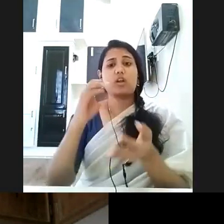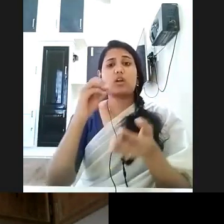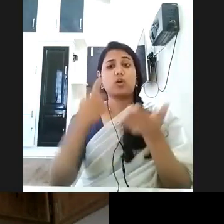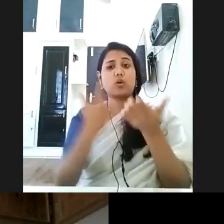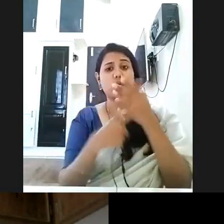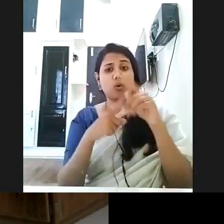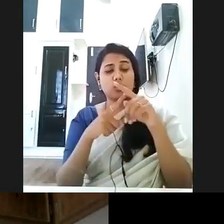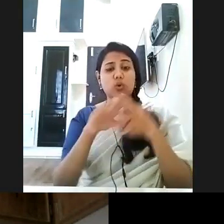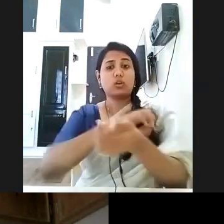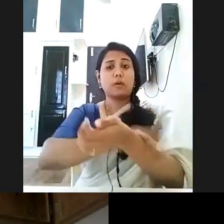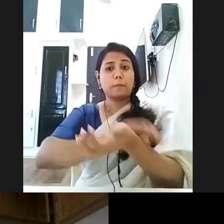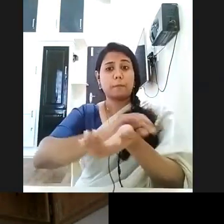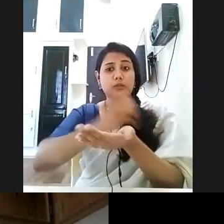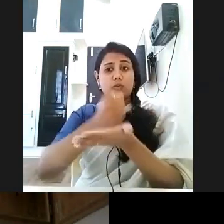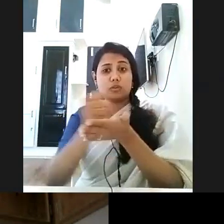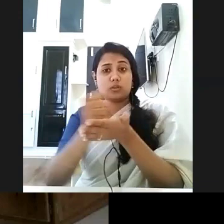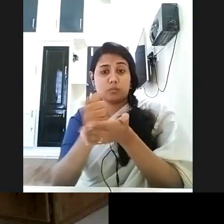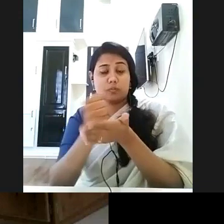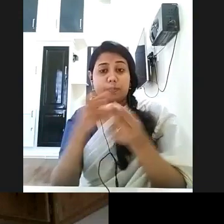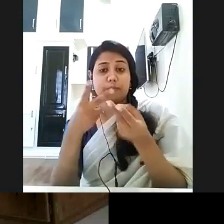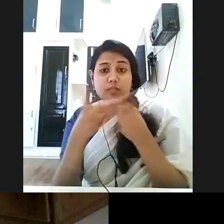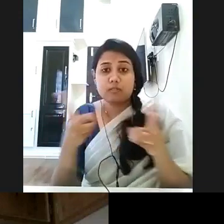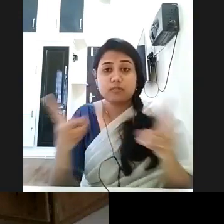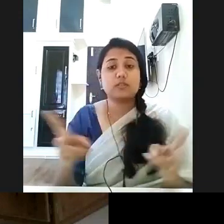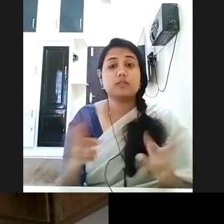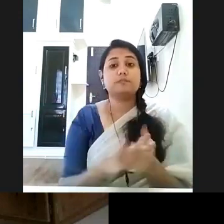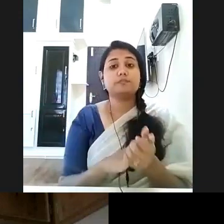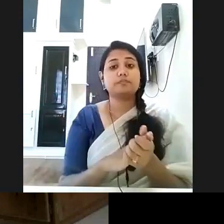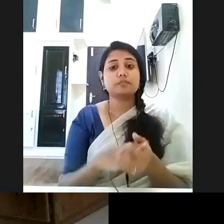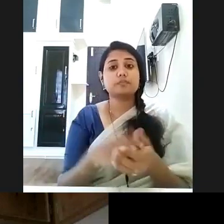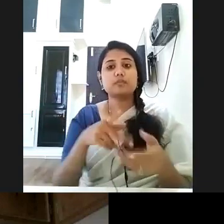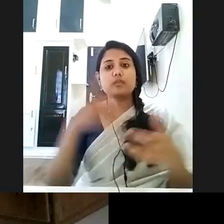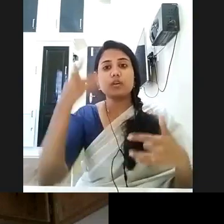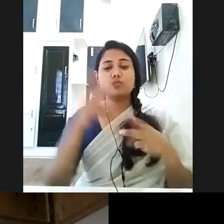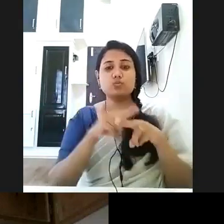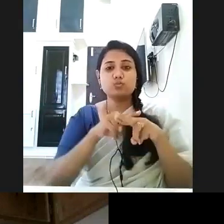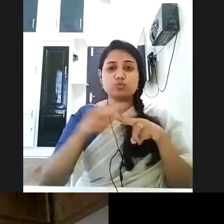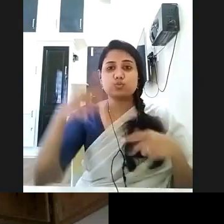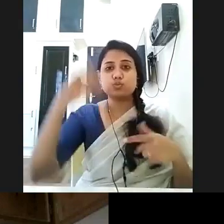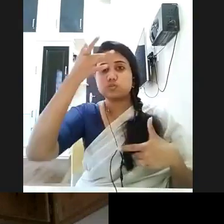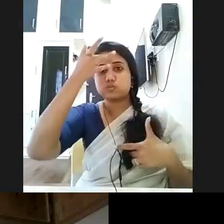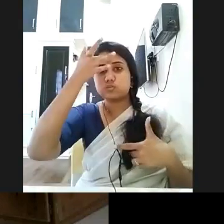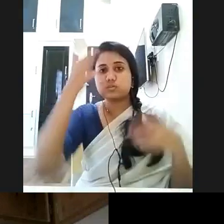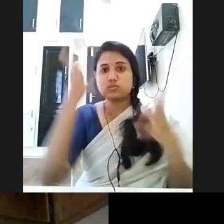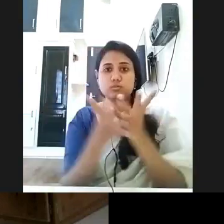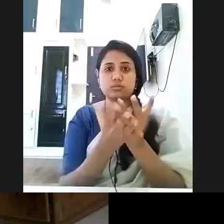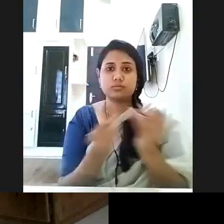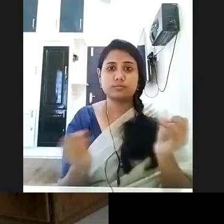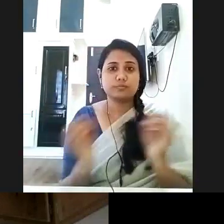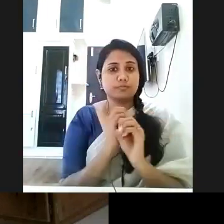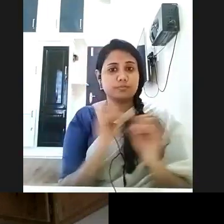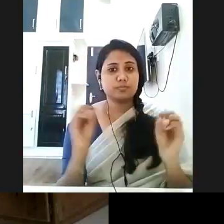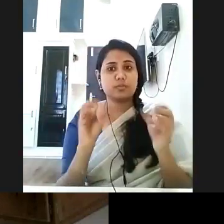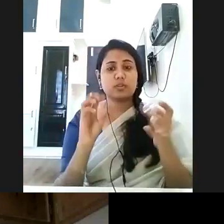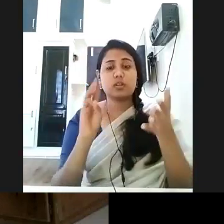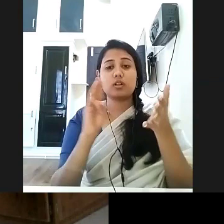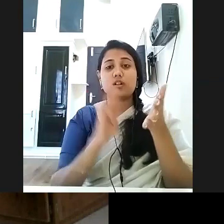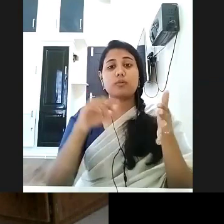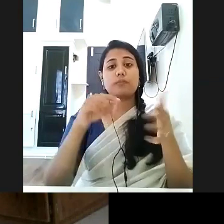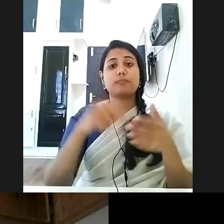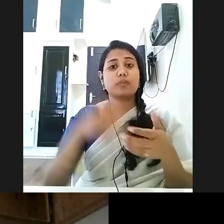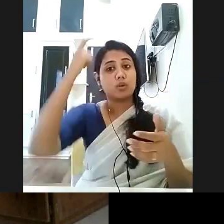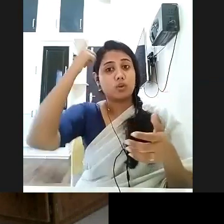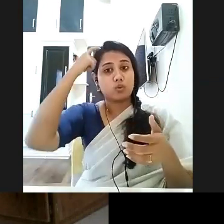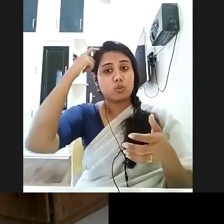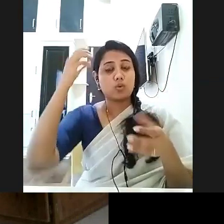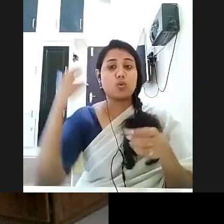ഫിസിയോതെറാപ്പി, ഇതെല്ലാം. സോ കംപ്ലീറ്റ് ആയിട്ട് ഏതൊരു അസുഖവും മാറാൻ ബുദ്ധിമുട്ടായിരിക്കും, എസ്പെഷ്യലി ഓൾ ദീസ് ന്യൂറോമസ്കുലർ കണ്ടീഷൻസ്. ബട്ട് വി ക്യാൻ